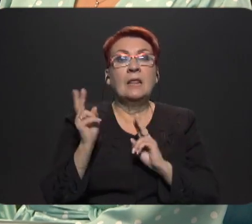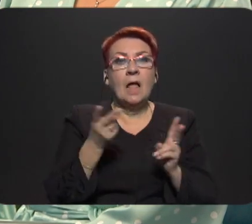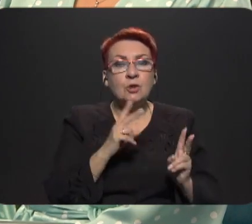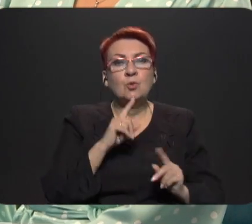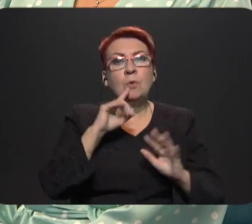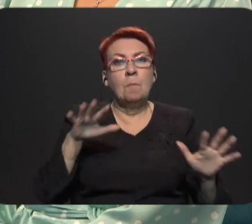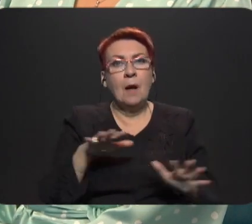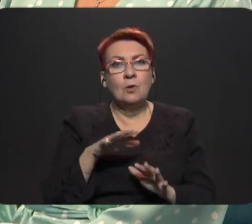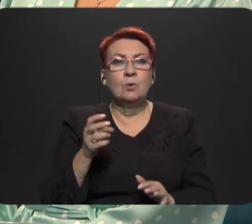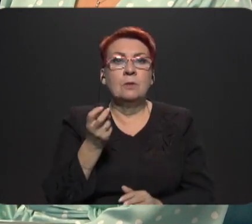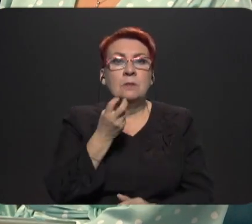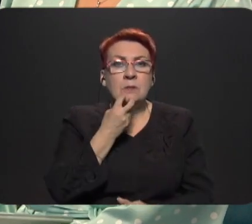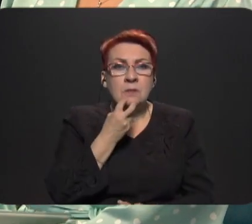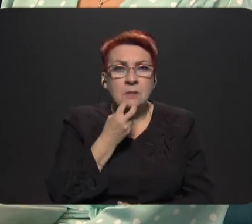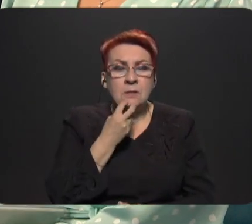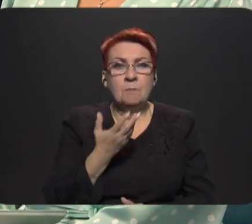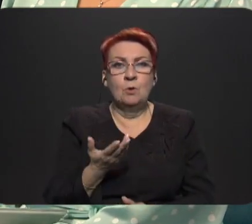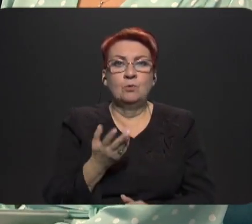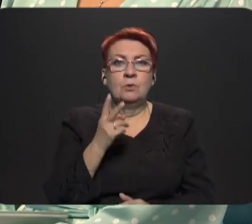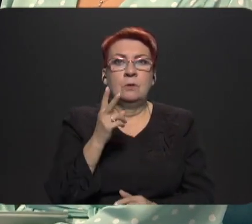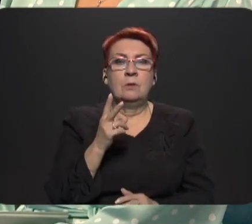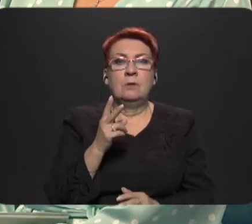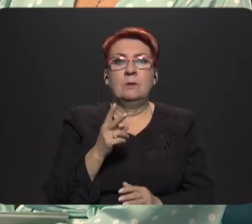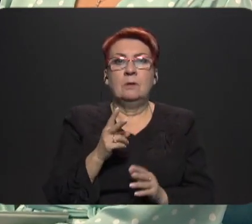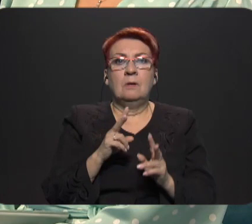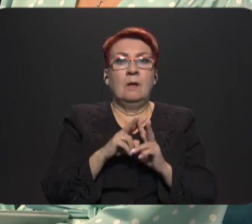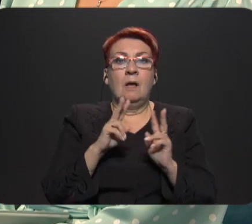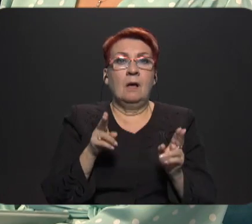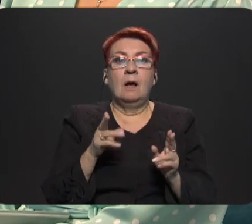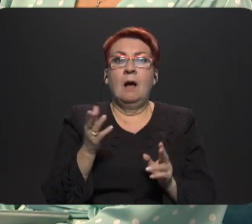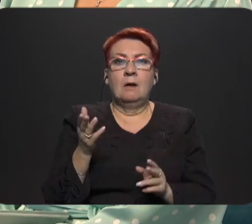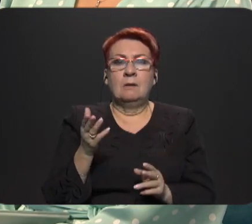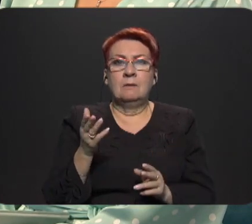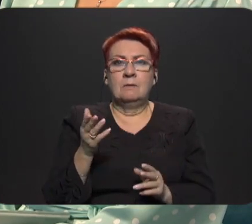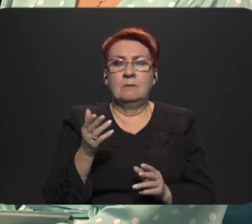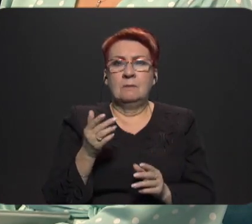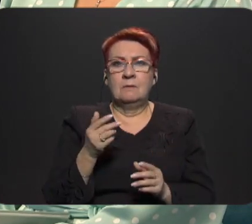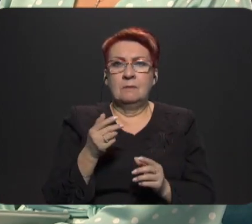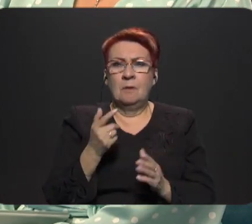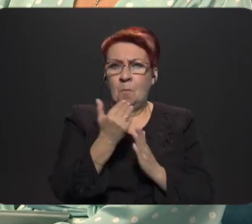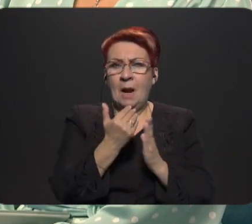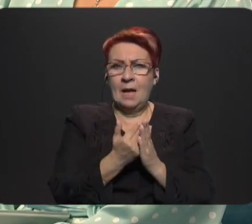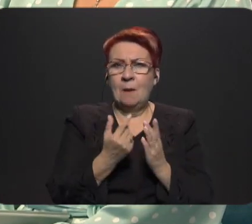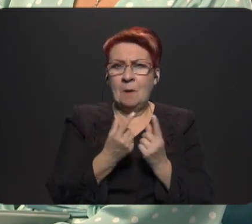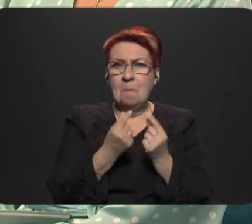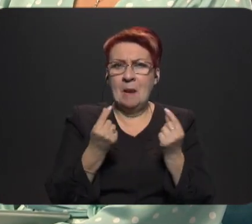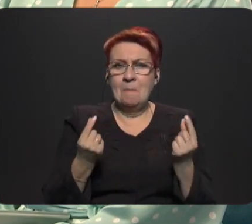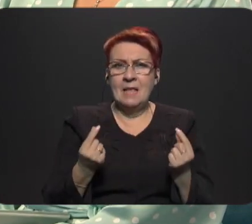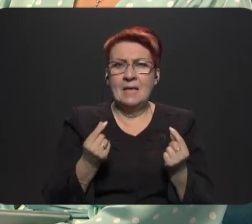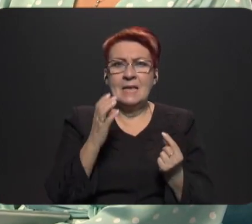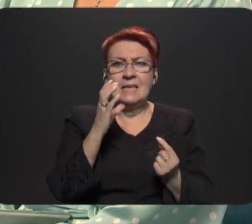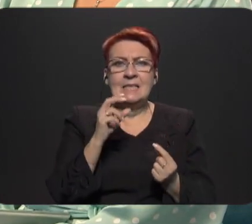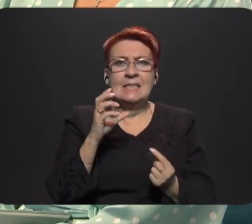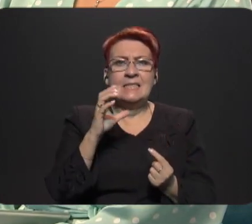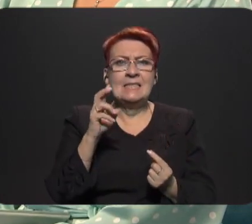смеются, как в передаче «Сибирские пельмени». И в это же время у нас в России убивают женщин, младенцев и детей, и